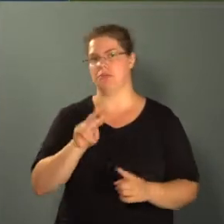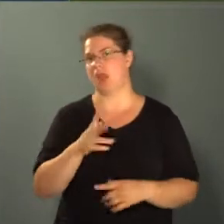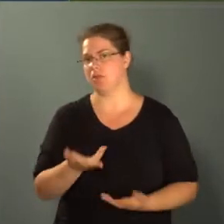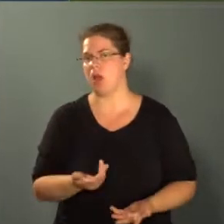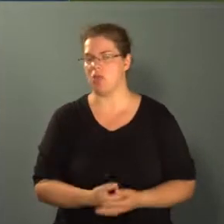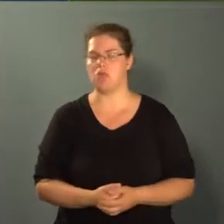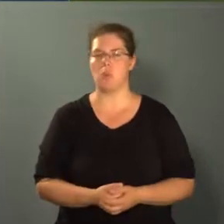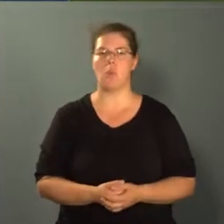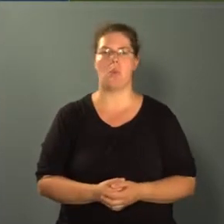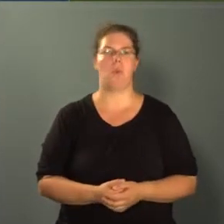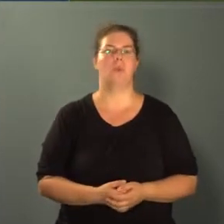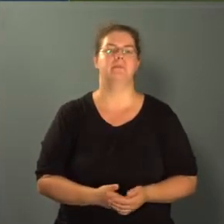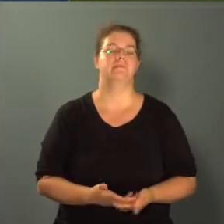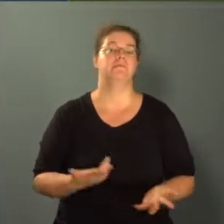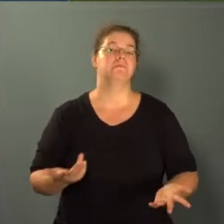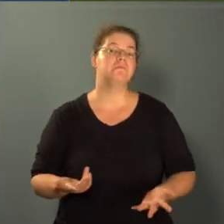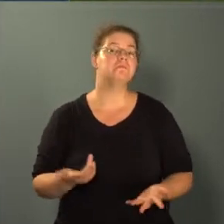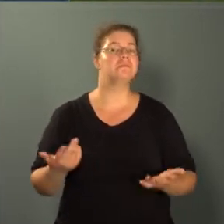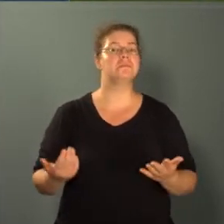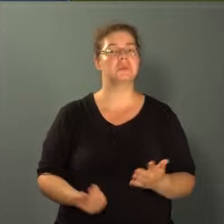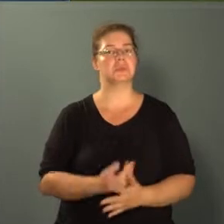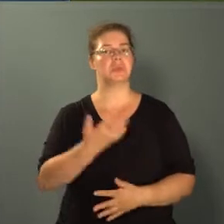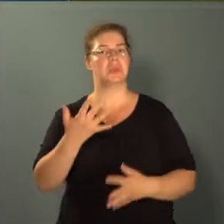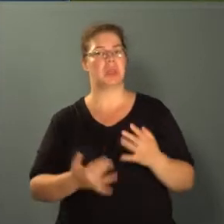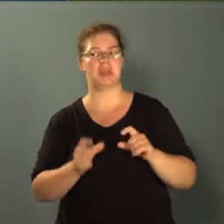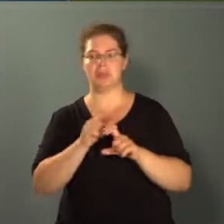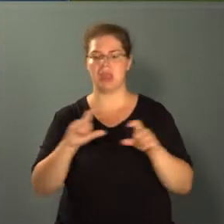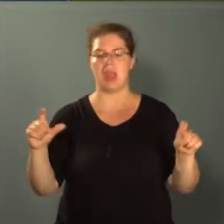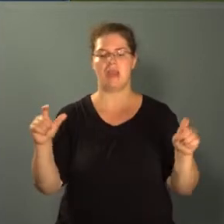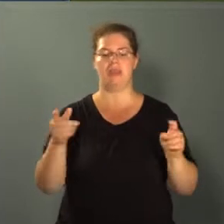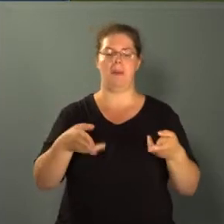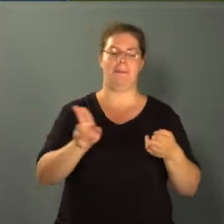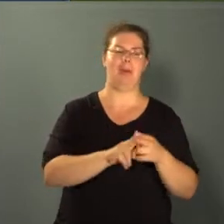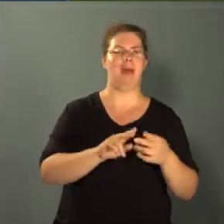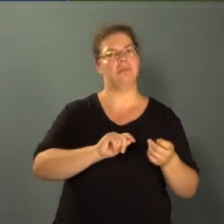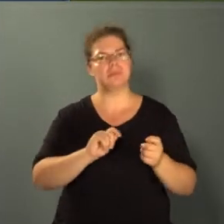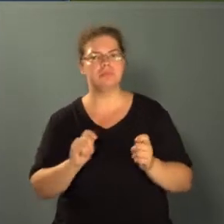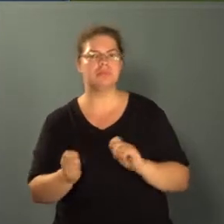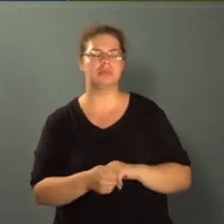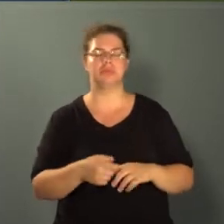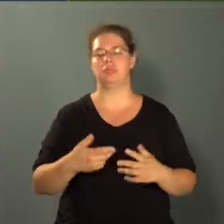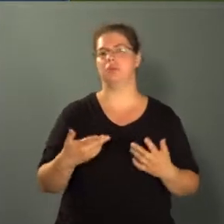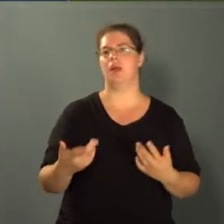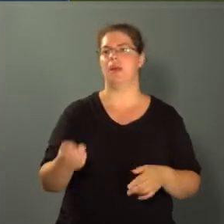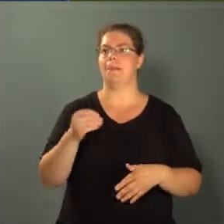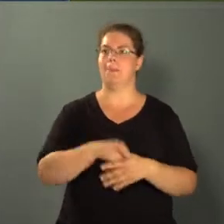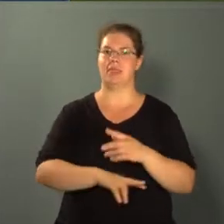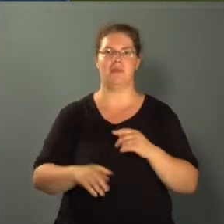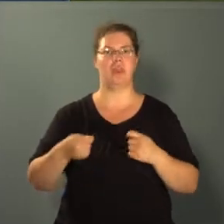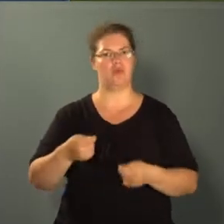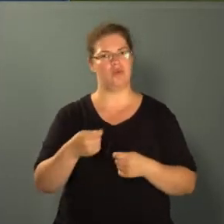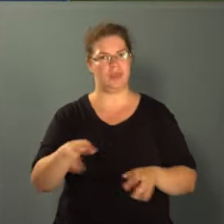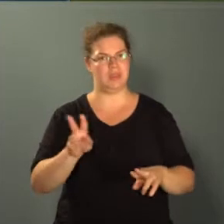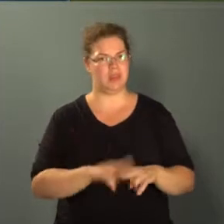látható. Ugye az új eredményező, a pálya teljesen átalakult, benne van a